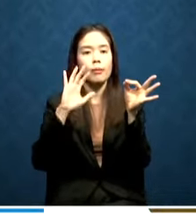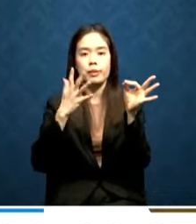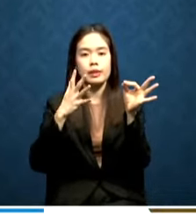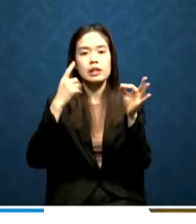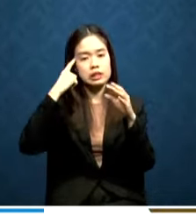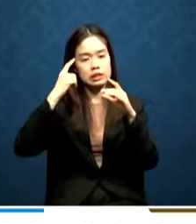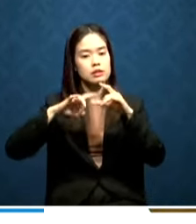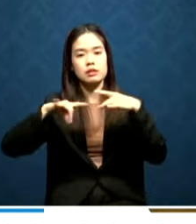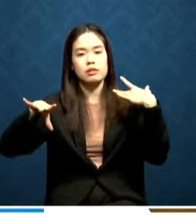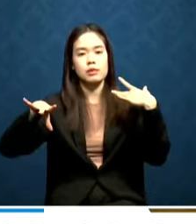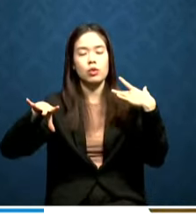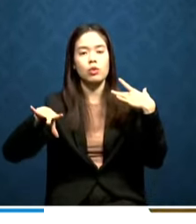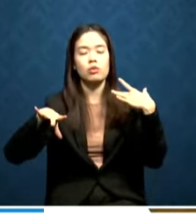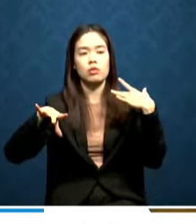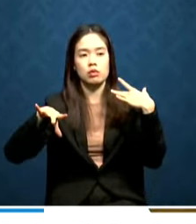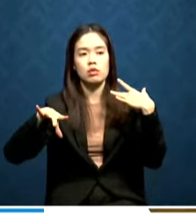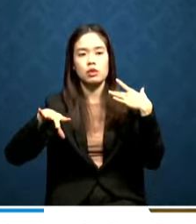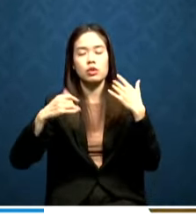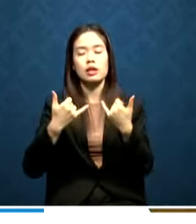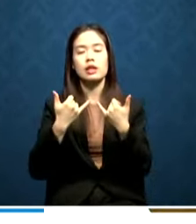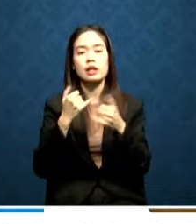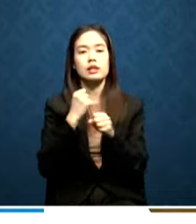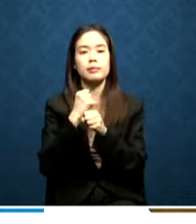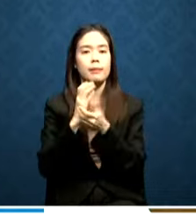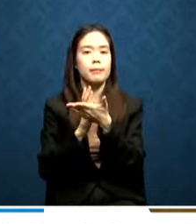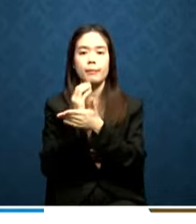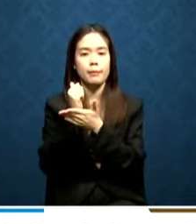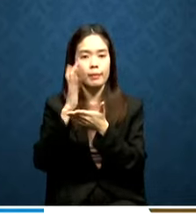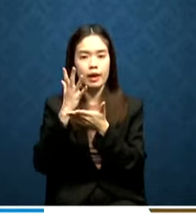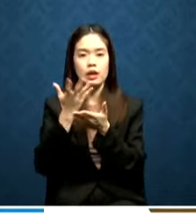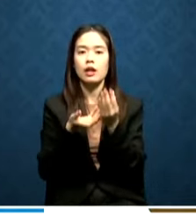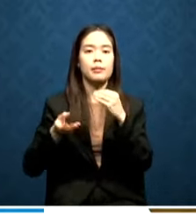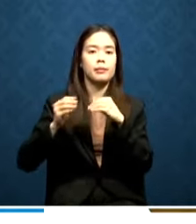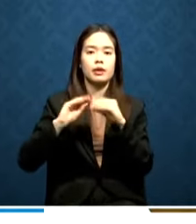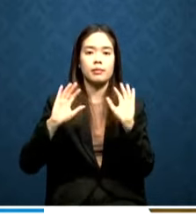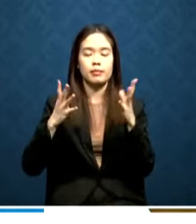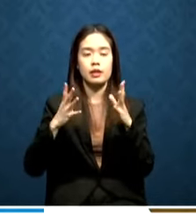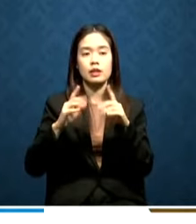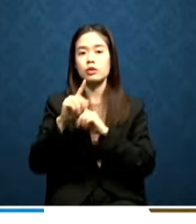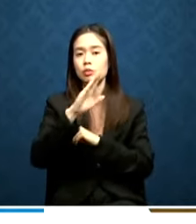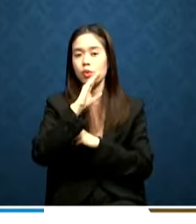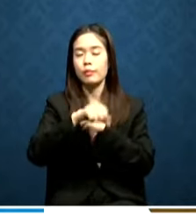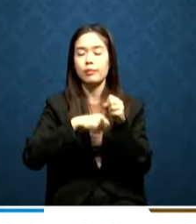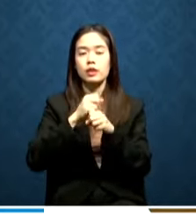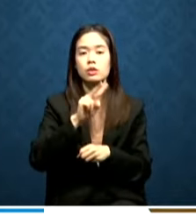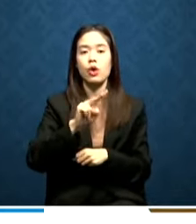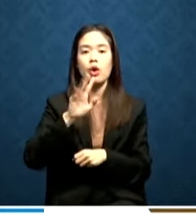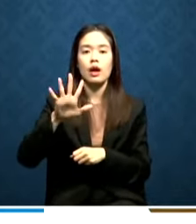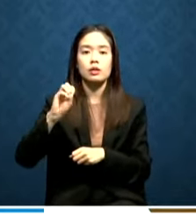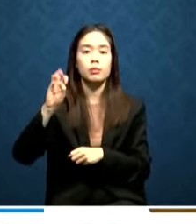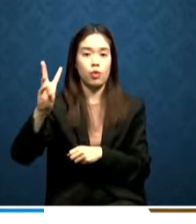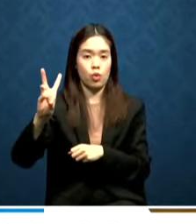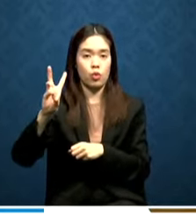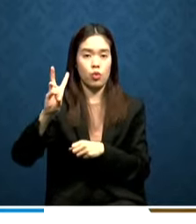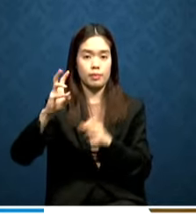ขัด166ก็เลยกลายเป็นไม่ผ่านไปก็เลยไม่ใส่ตรงนี้จะมีได้ตอนเราแก้256ล็อกที่2คือตอนนี้ถ้า